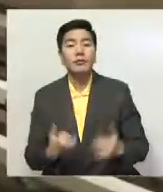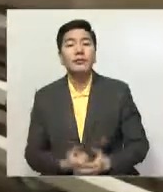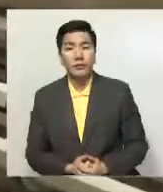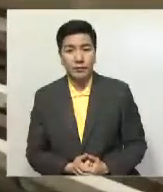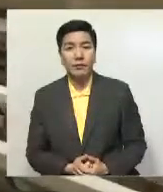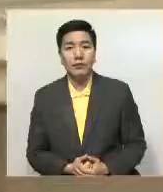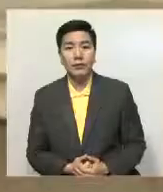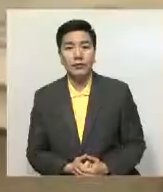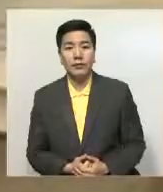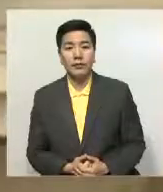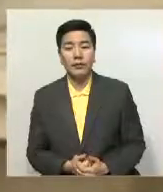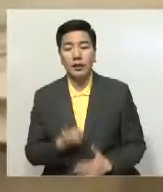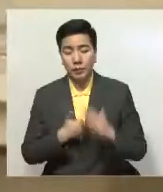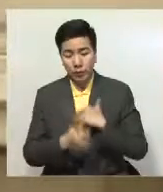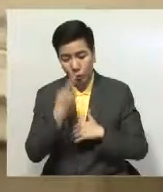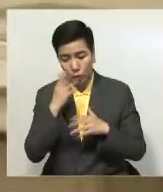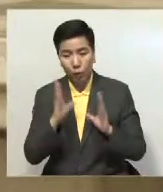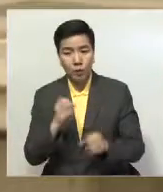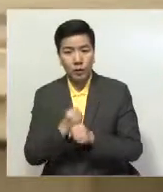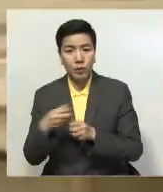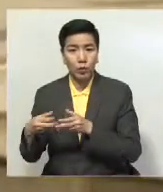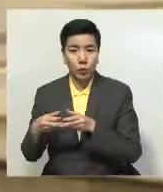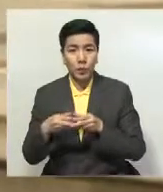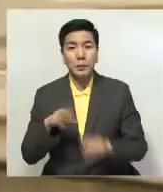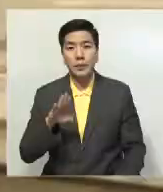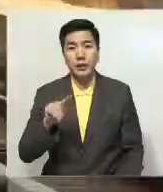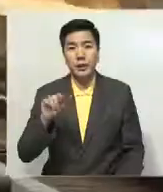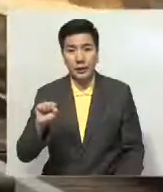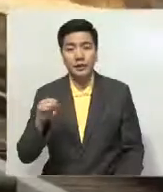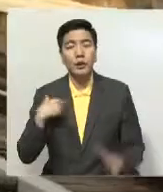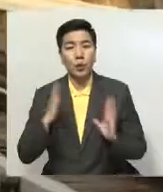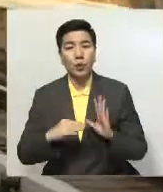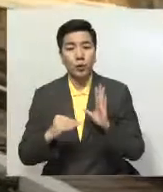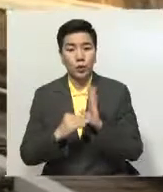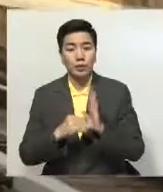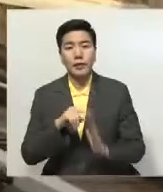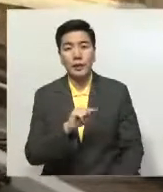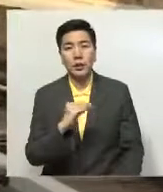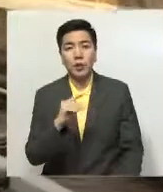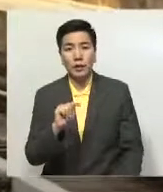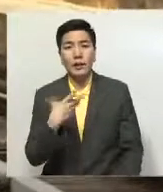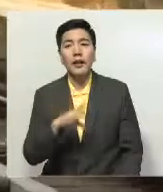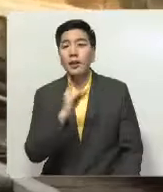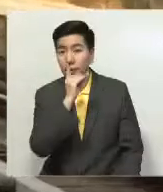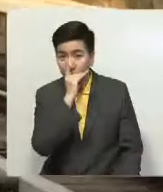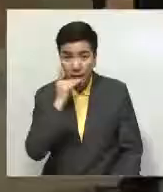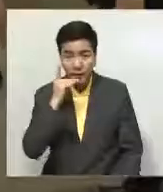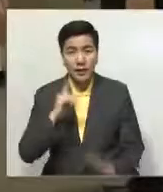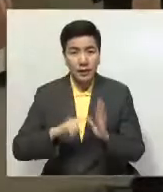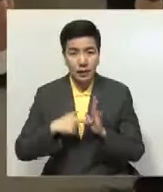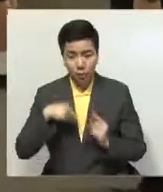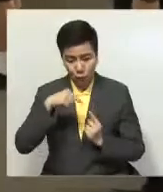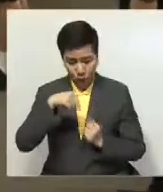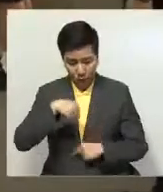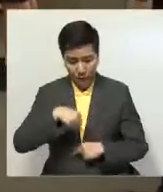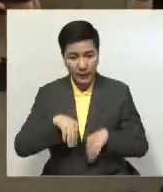ชาติหรือกสทช.ค่ะก็ไปพร้อมกับเจ้าหน้าที่ของ BTS เจ้าหน้าที่กรุงเทพมหานคร TOT แล้วก็ DTAC นะคะก็เริ่มต้นจ